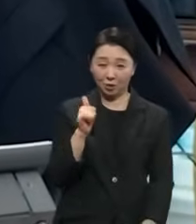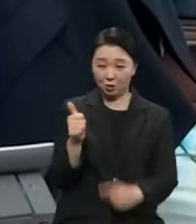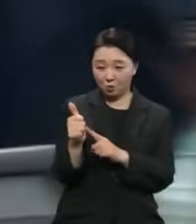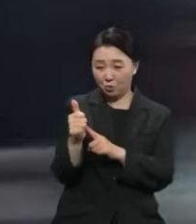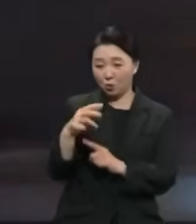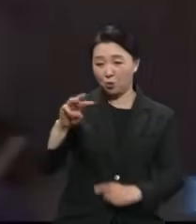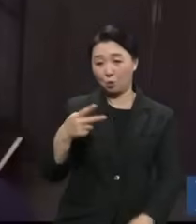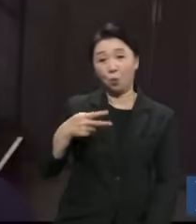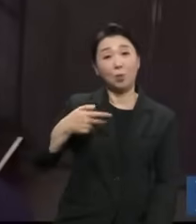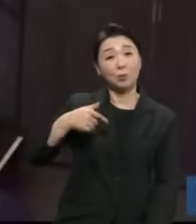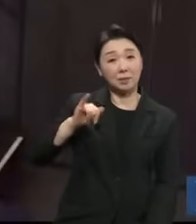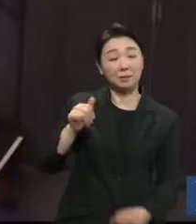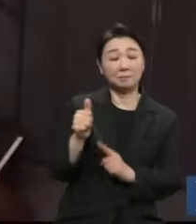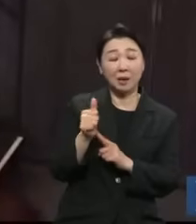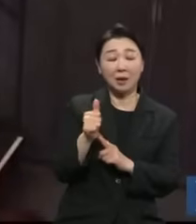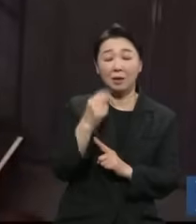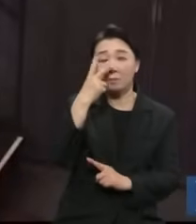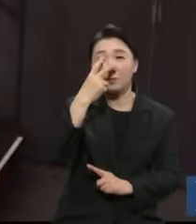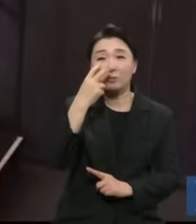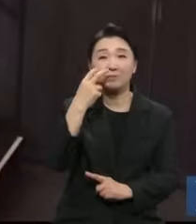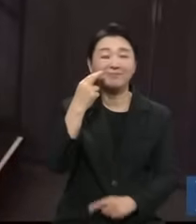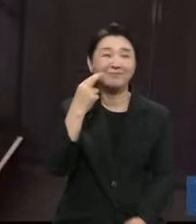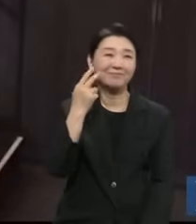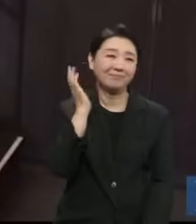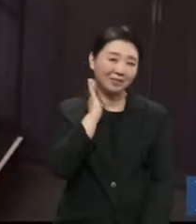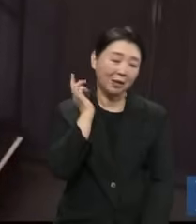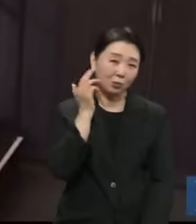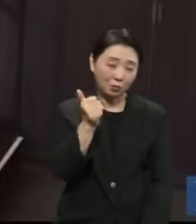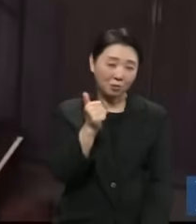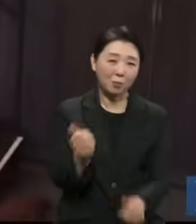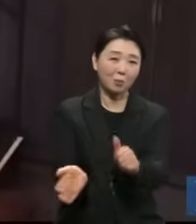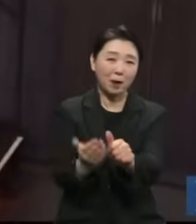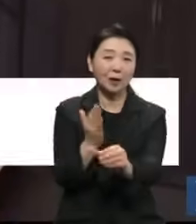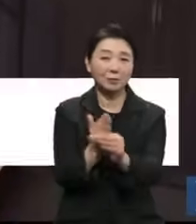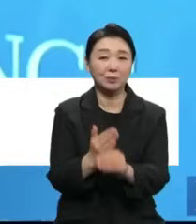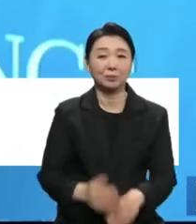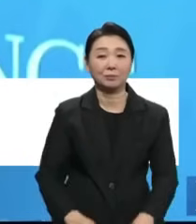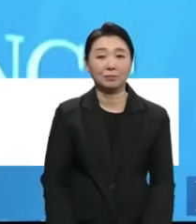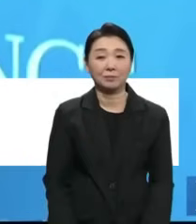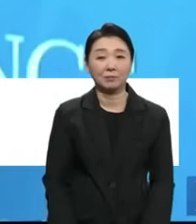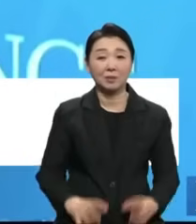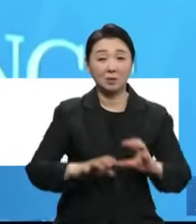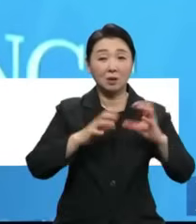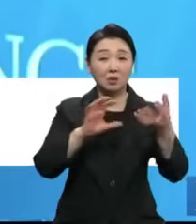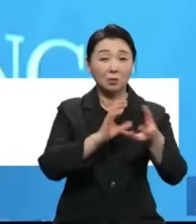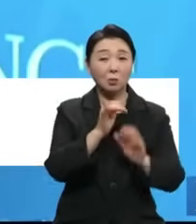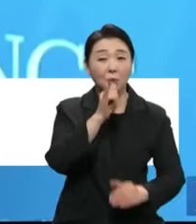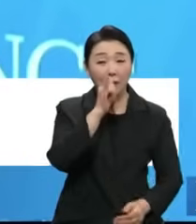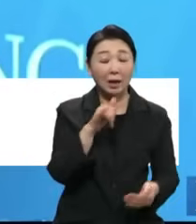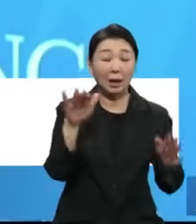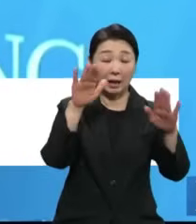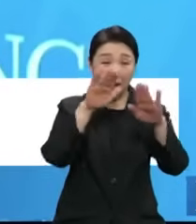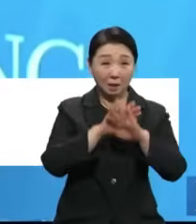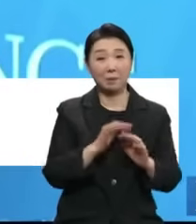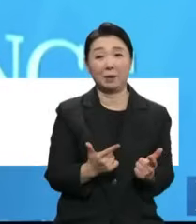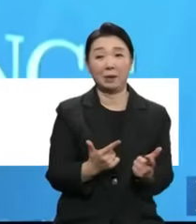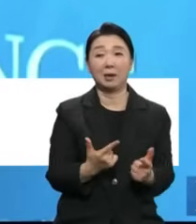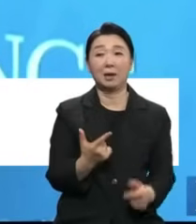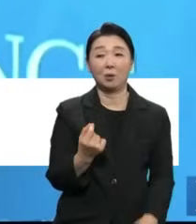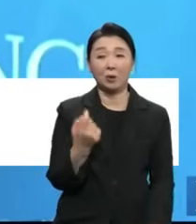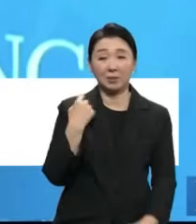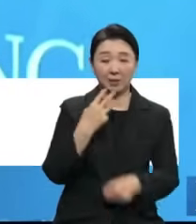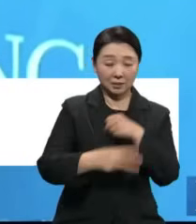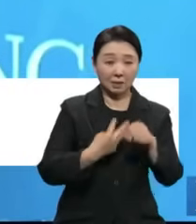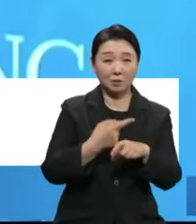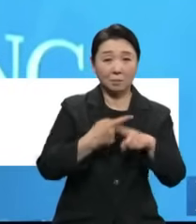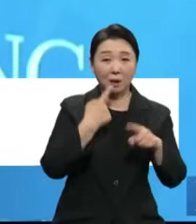블링컨 장관도 바이든 추켜 세우기에 나섰습니다. The world knows, the world has experienced over 3.5 years, not one